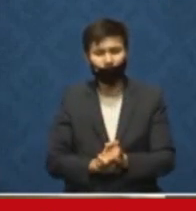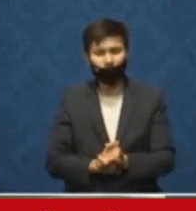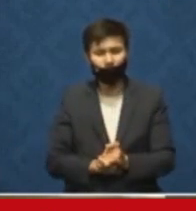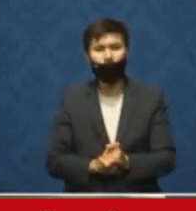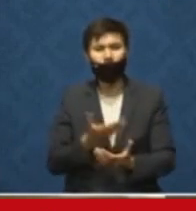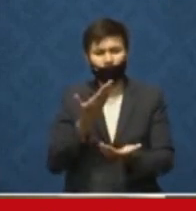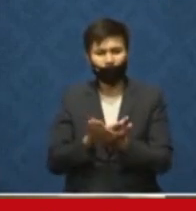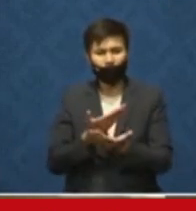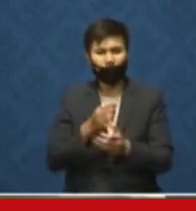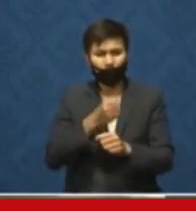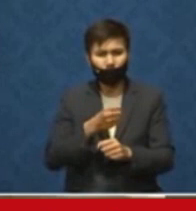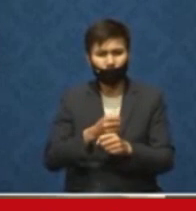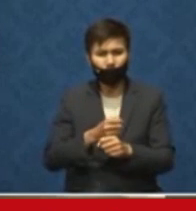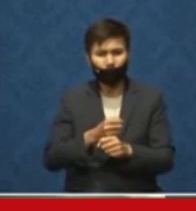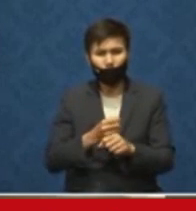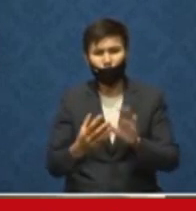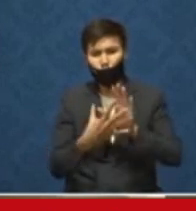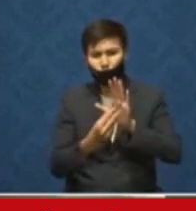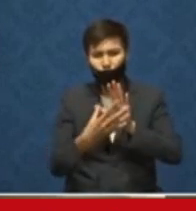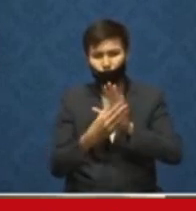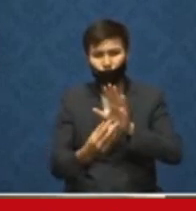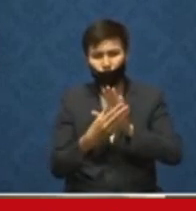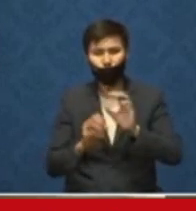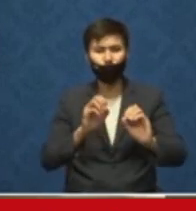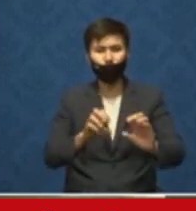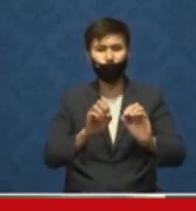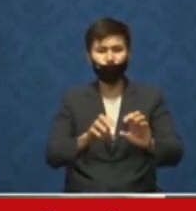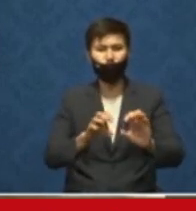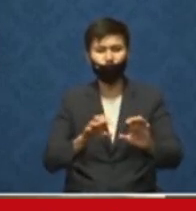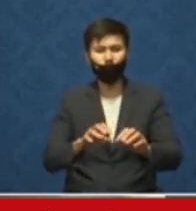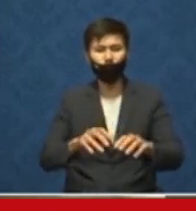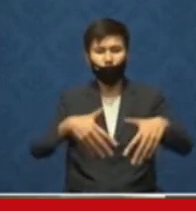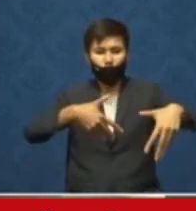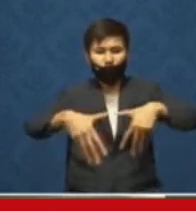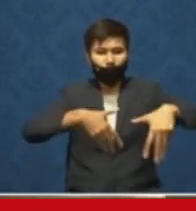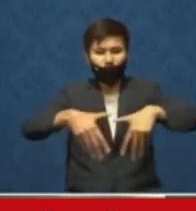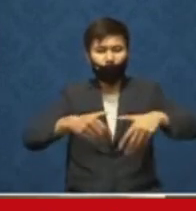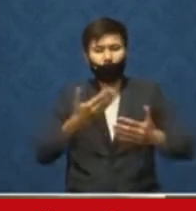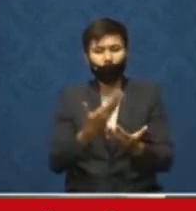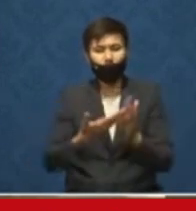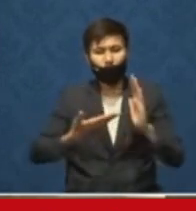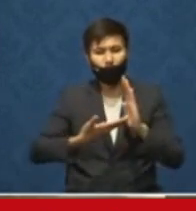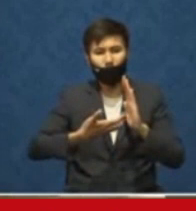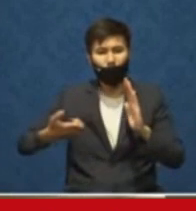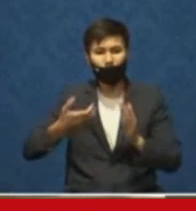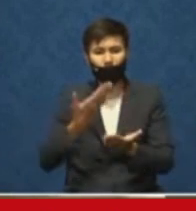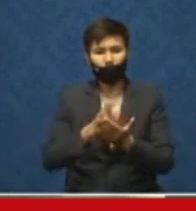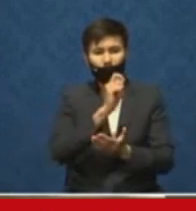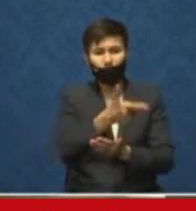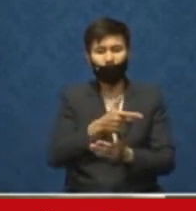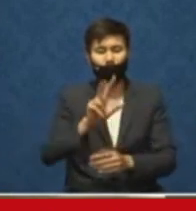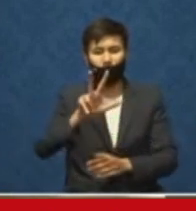เลยแต่สำคัญกว่านั้นก็คือคุณประเสริฐบรรยายว่าเอ่อไอ้ที่งบเที่ยวไปทำเนี่ยอบรมชาว